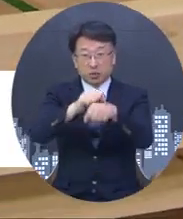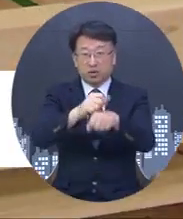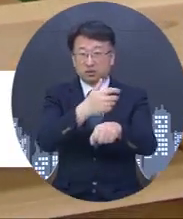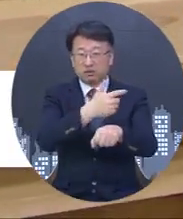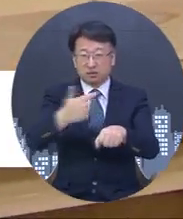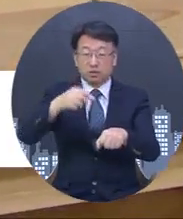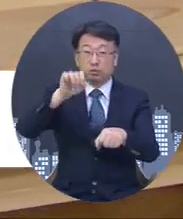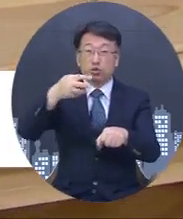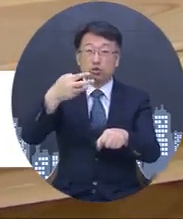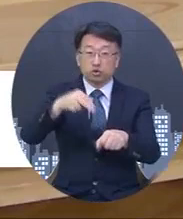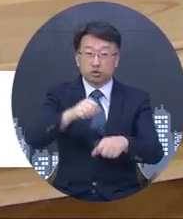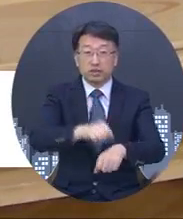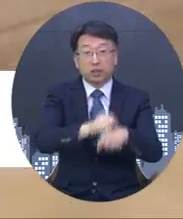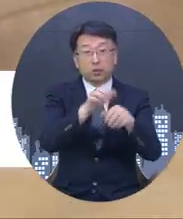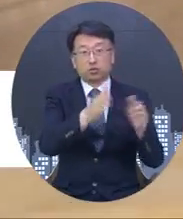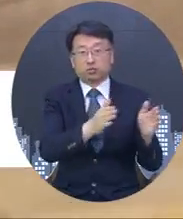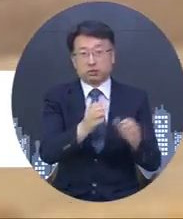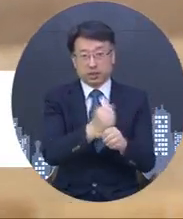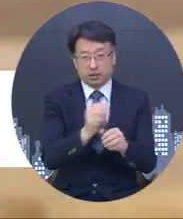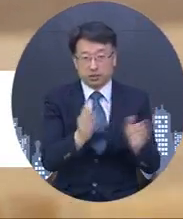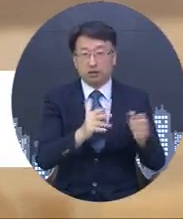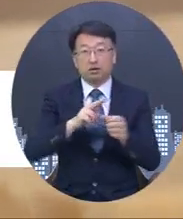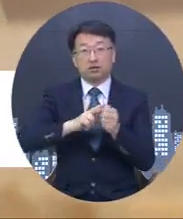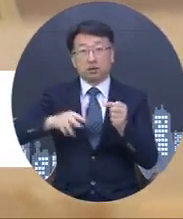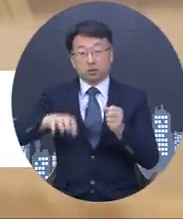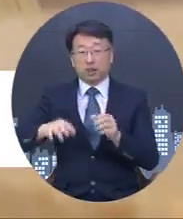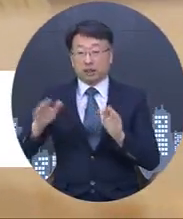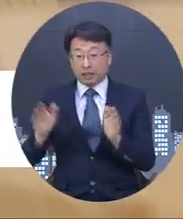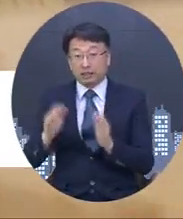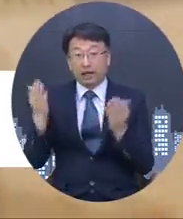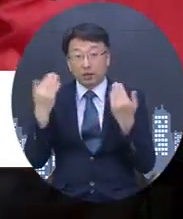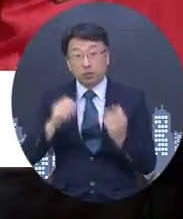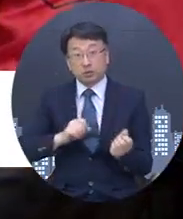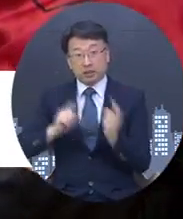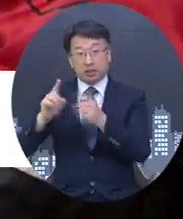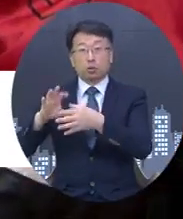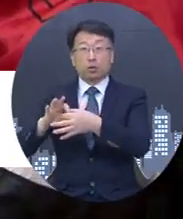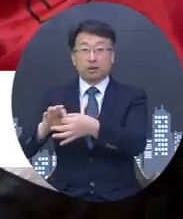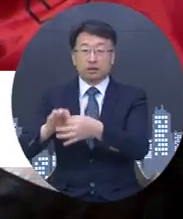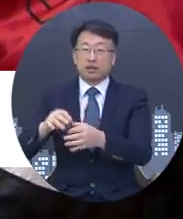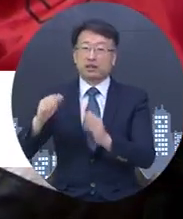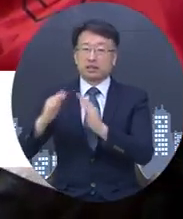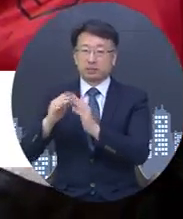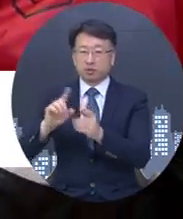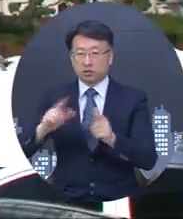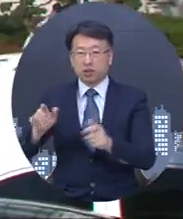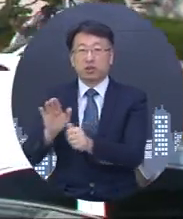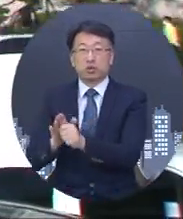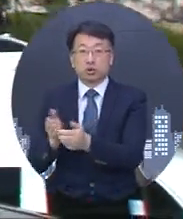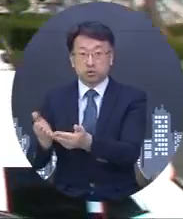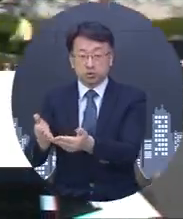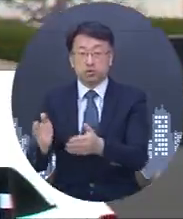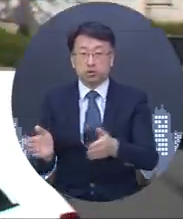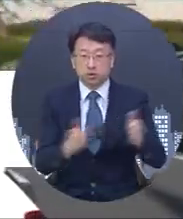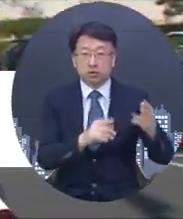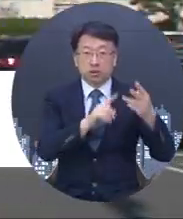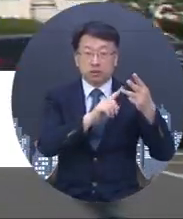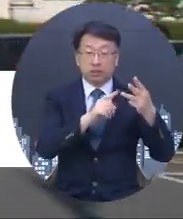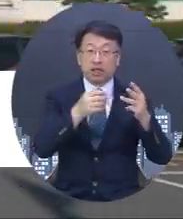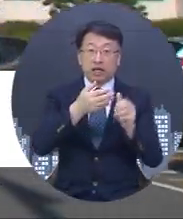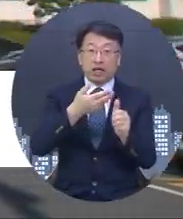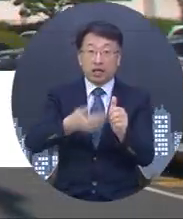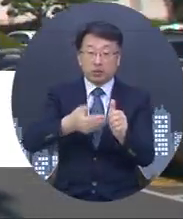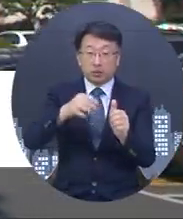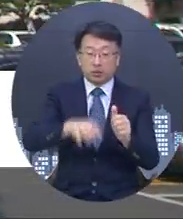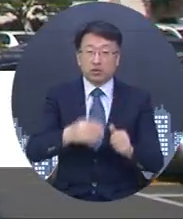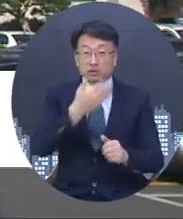이커머스 물류단지가 조성되며 거창군은 작은 학교 살리기와 연계한 주거 플랫폼을 조성하고 하동군은